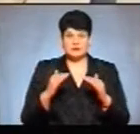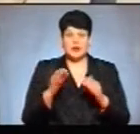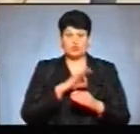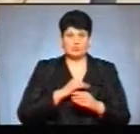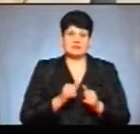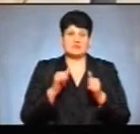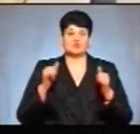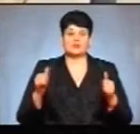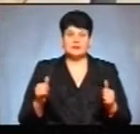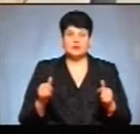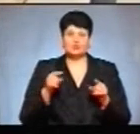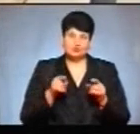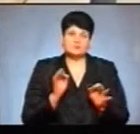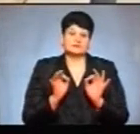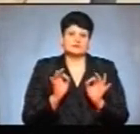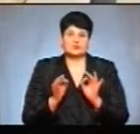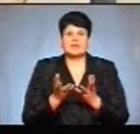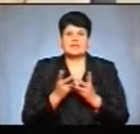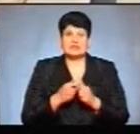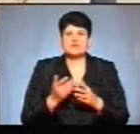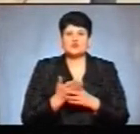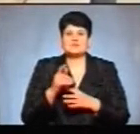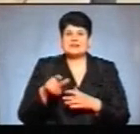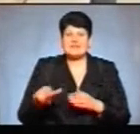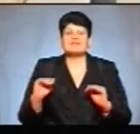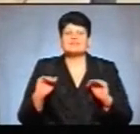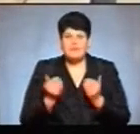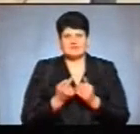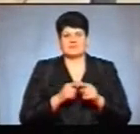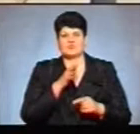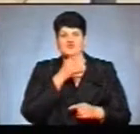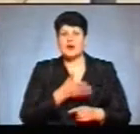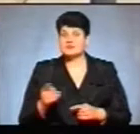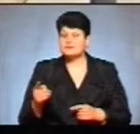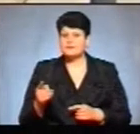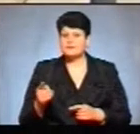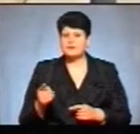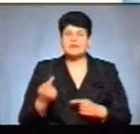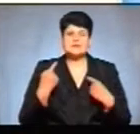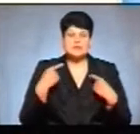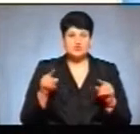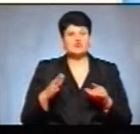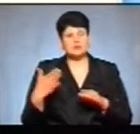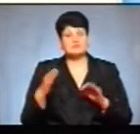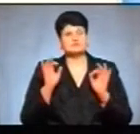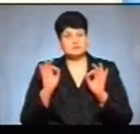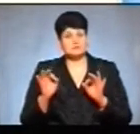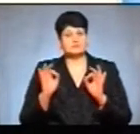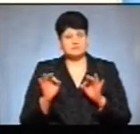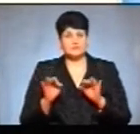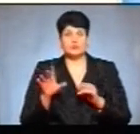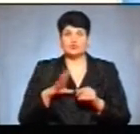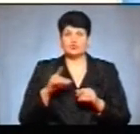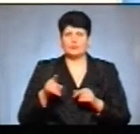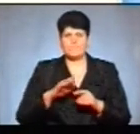збільшилися. Тому природно, що кількість субсидіантів зменшилася за цей час. З іншого боку, звичайно, ви праві в тому, що були